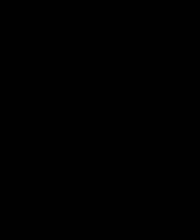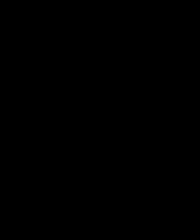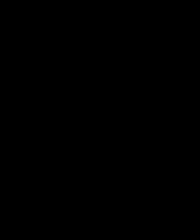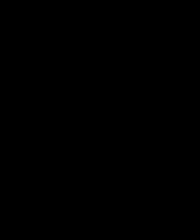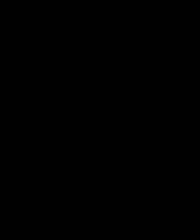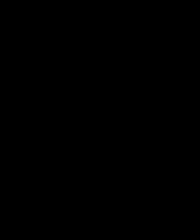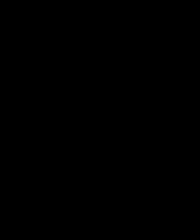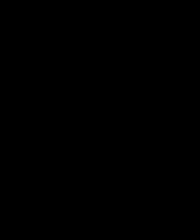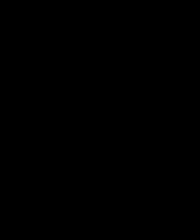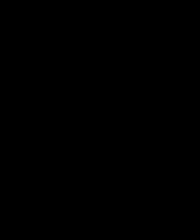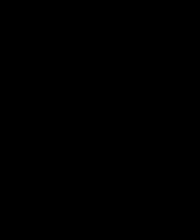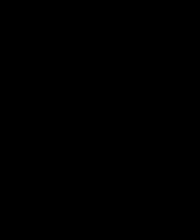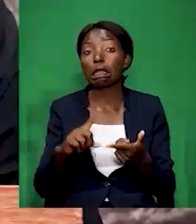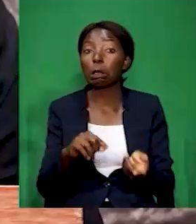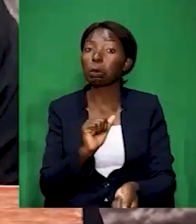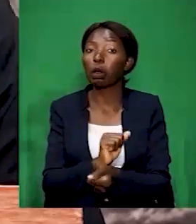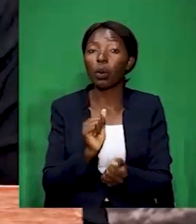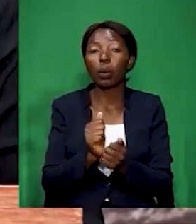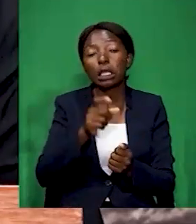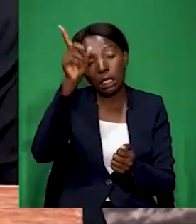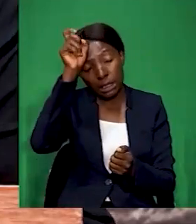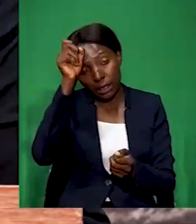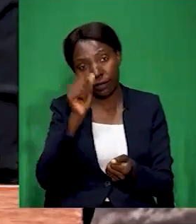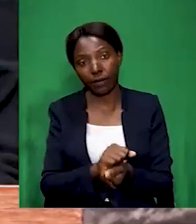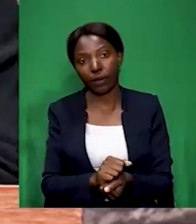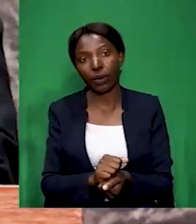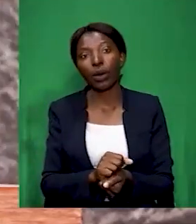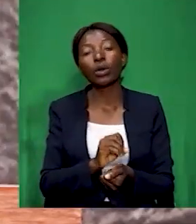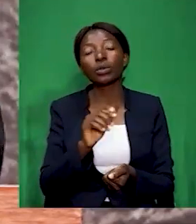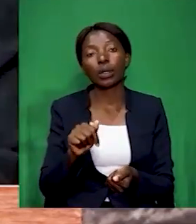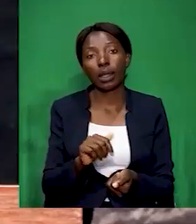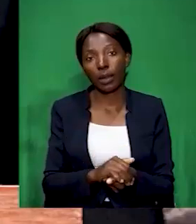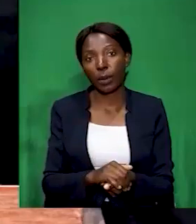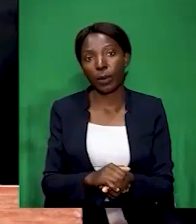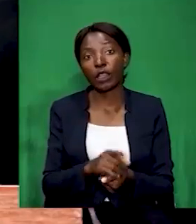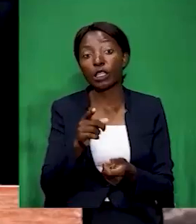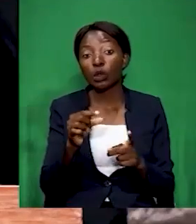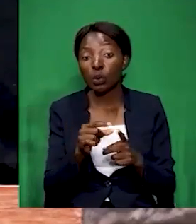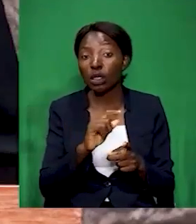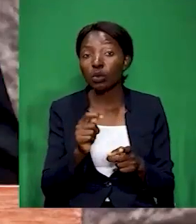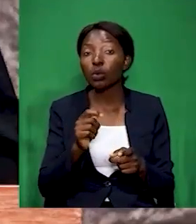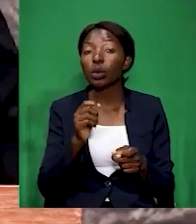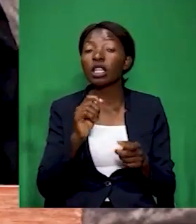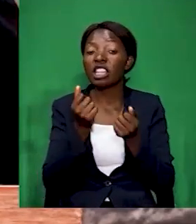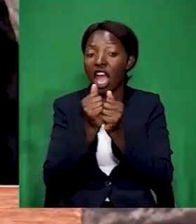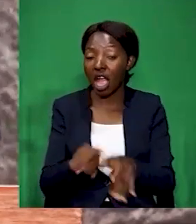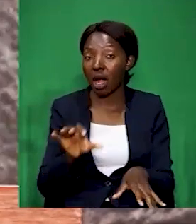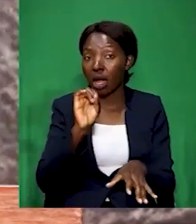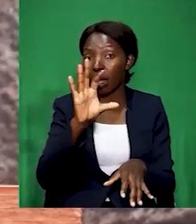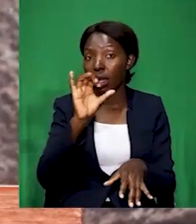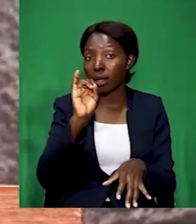munduru inovava napakusungwa kusarurama ndi Simon ari kutaurirwa mashoko aya saka chakaita